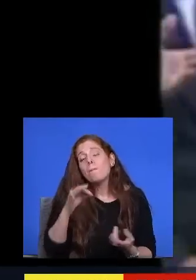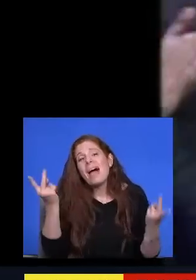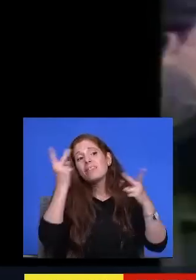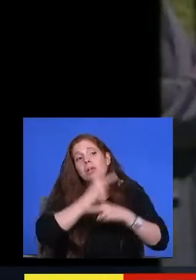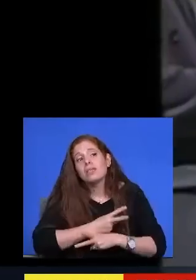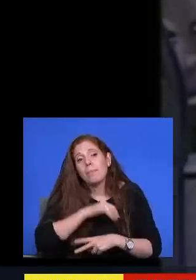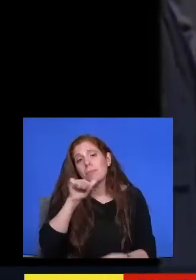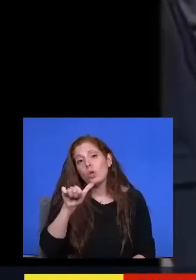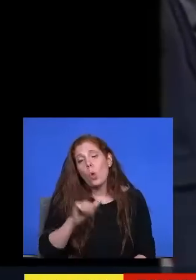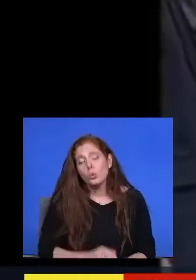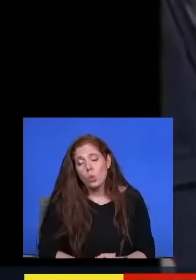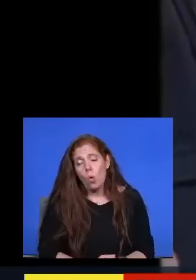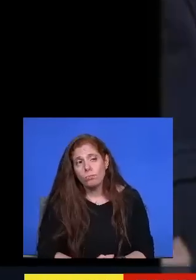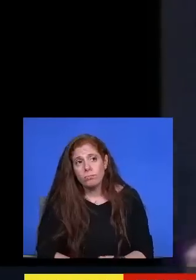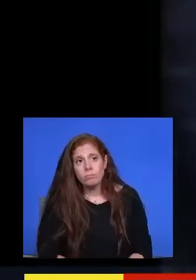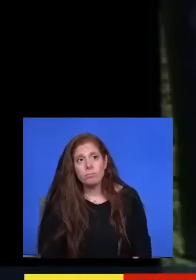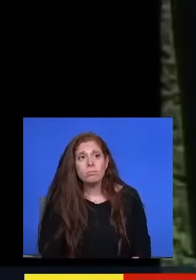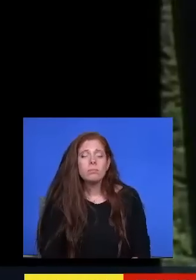افضل.